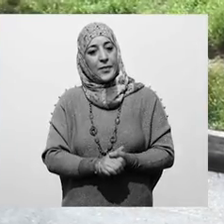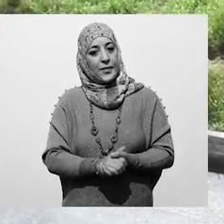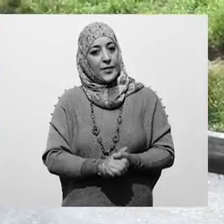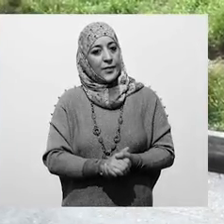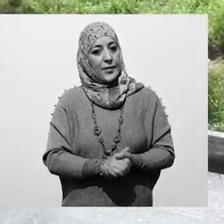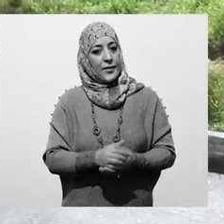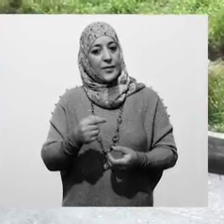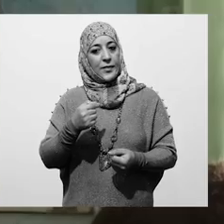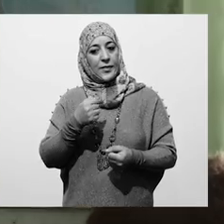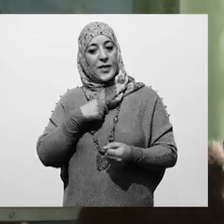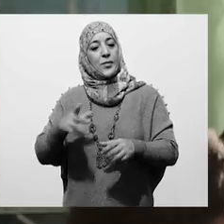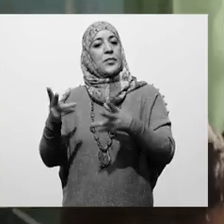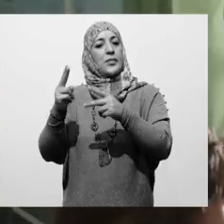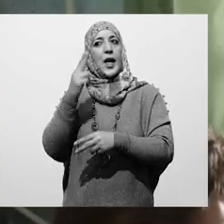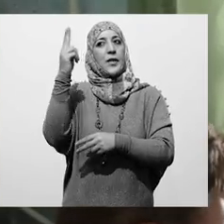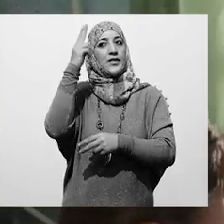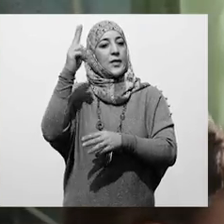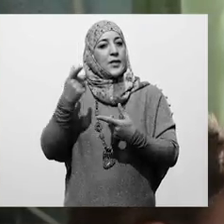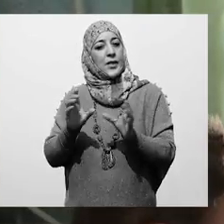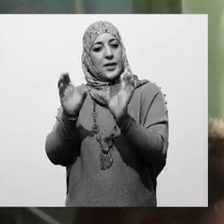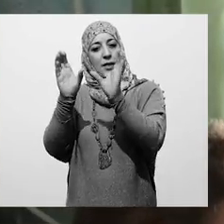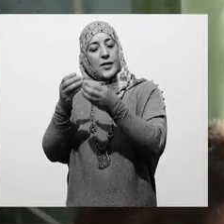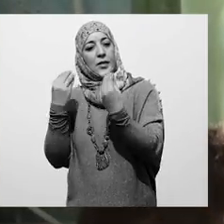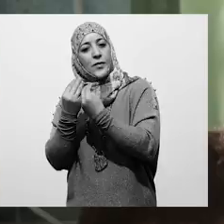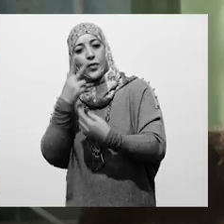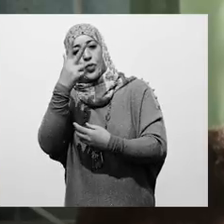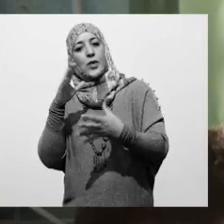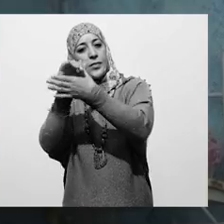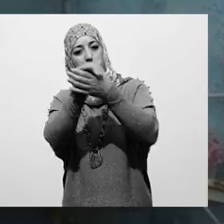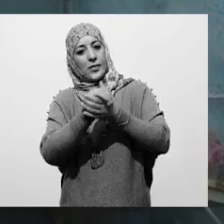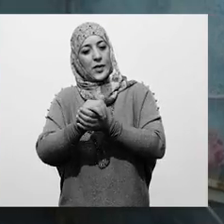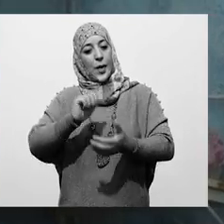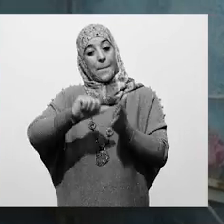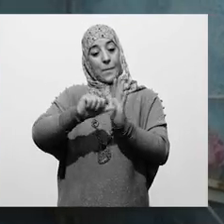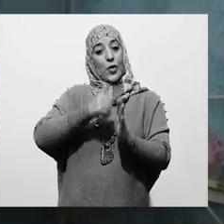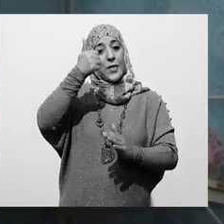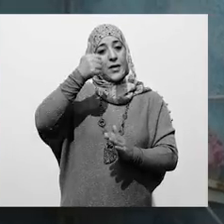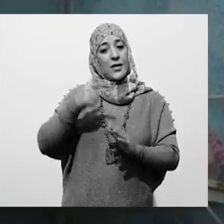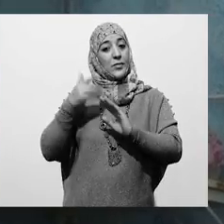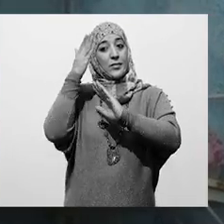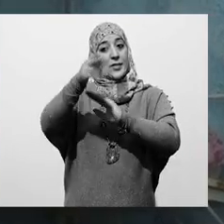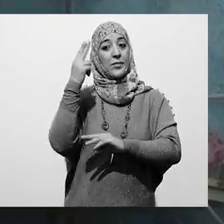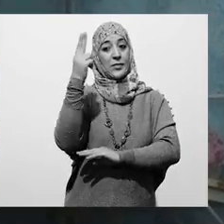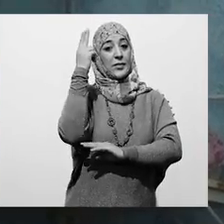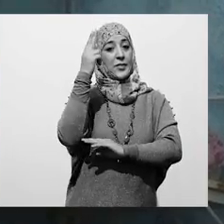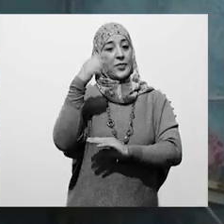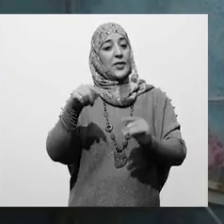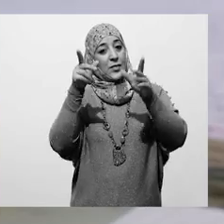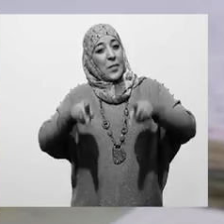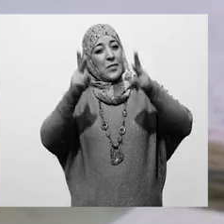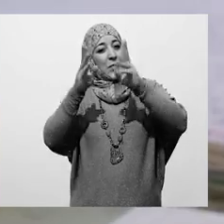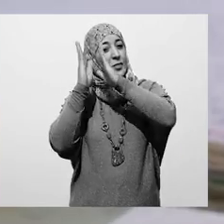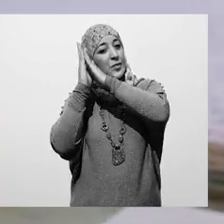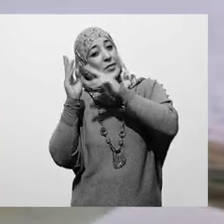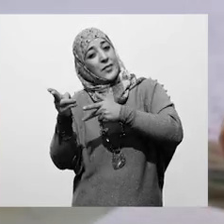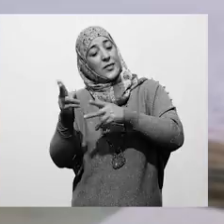J'ai une chambre dans la cité universitaire avec trois autres copains. Premièrement, quand j'ai allé à la